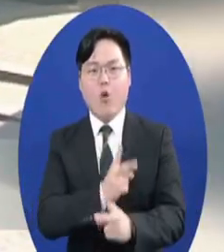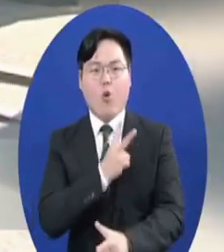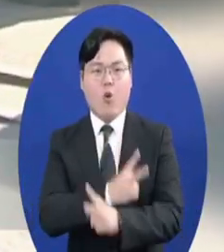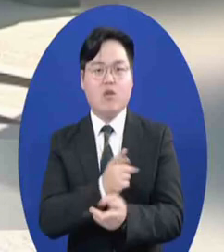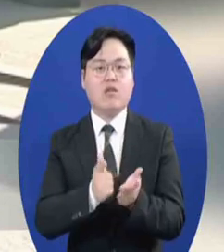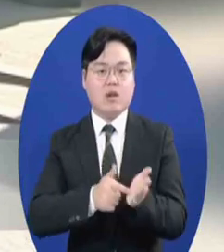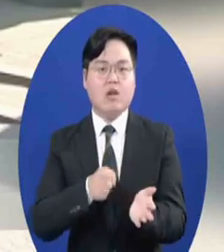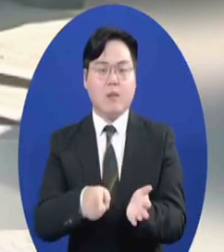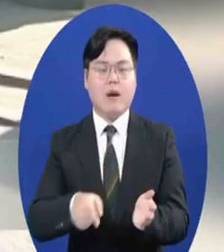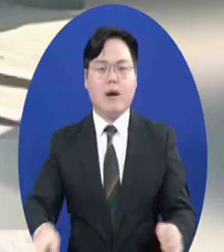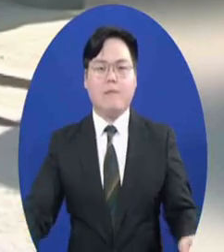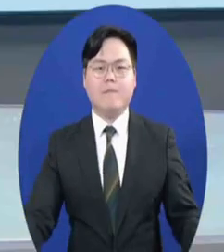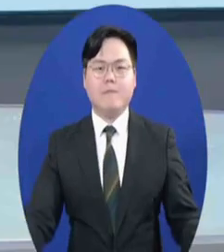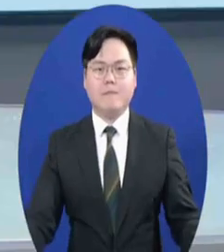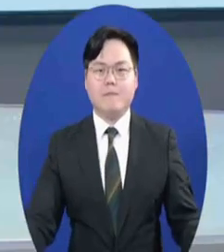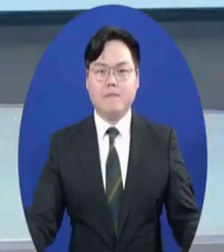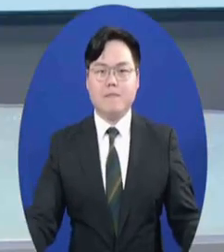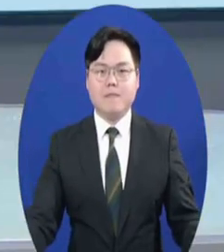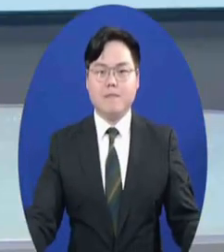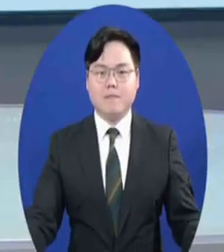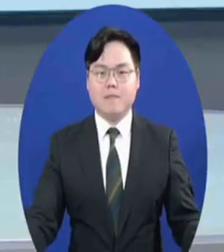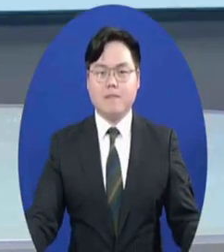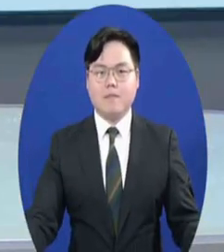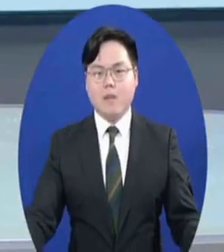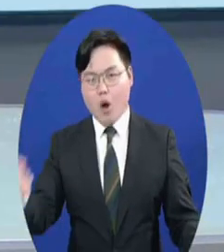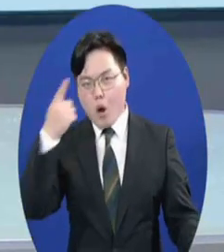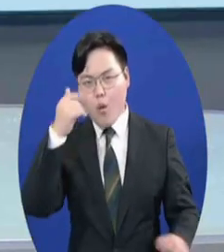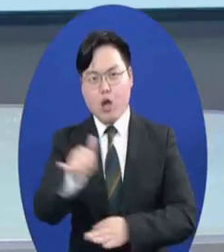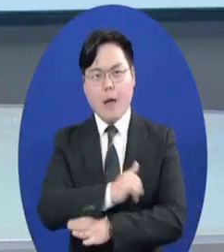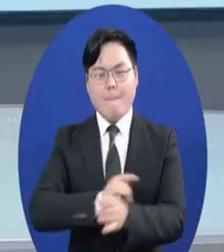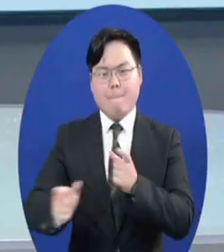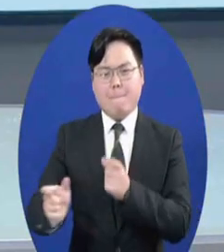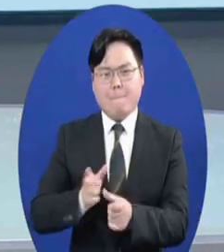чухал юм а. Монгол улсад бизнес эрхлэхэд саад